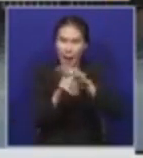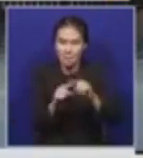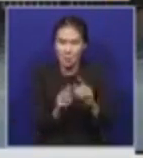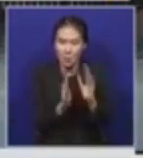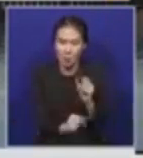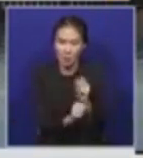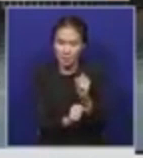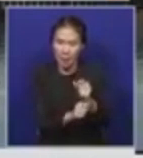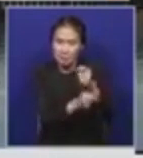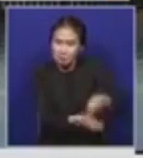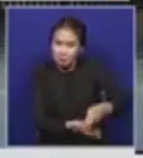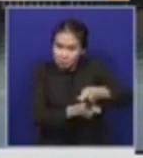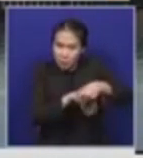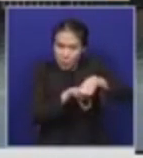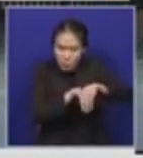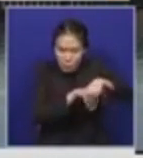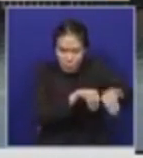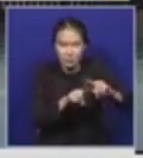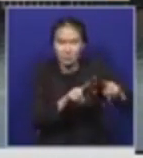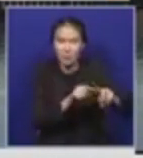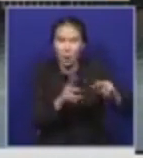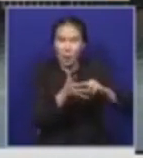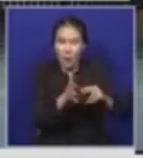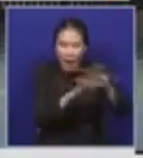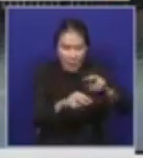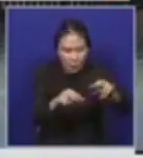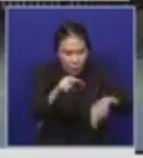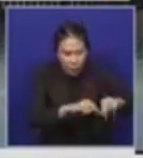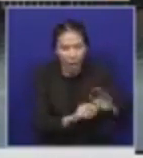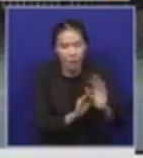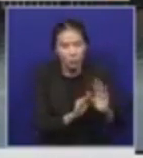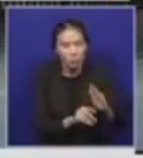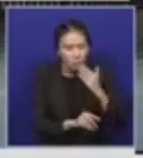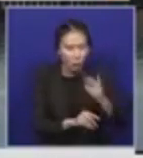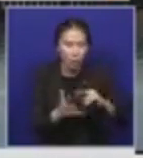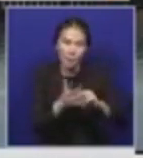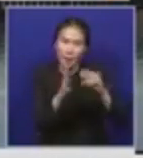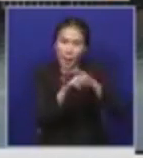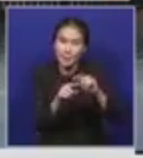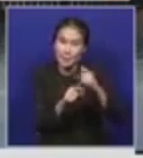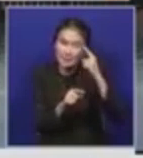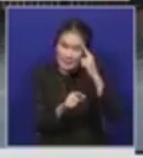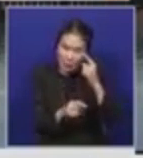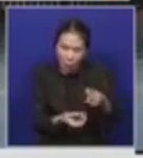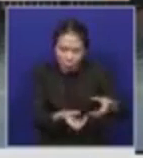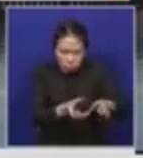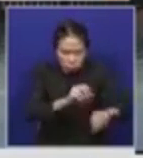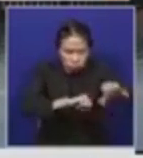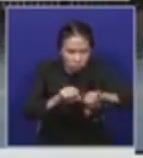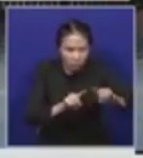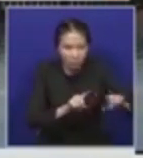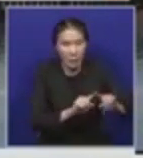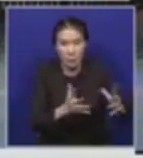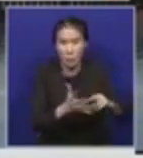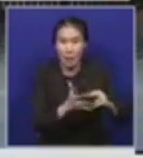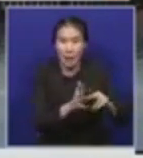ธุ์เมล็ดพันธุ์เหล่านี้เป็นเมล็ดพันธุ์ที่ถือว่าบริสุทธิ์เมล็ดพันธุ์เหล่านี้ถือว่าเป็นเมล็ดพันธุ์